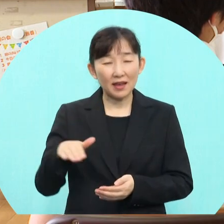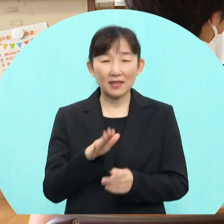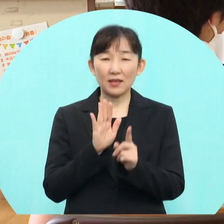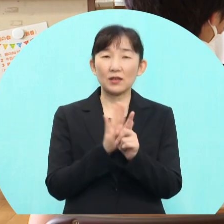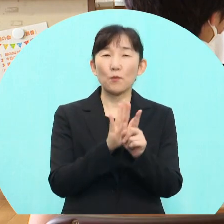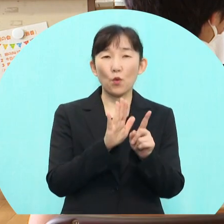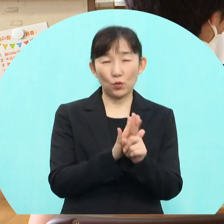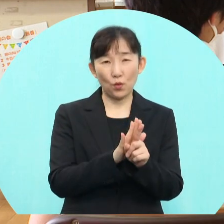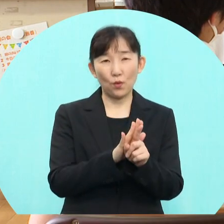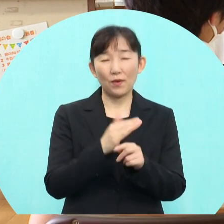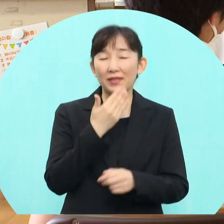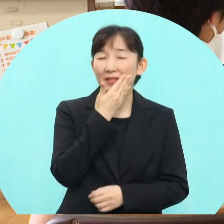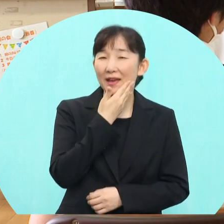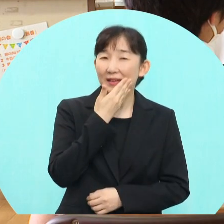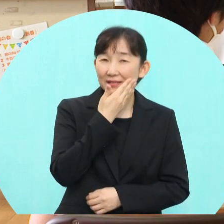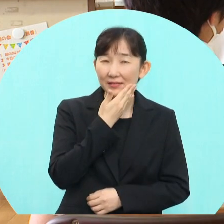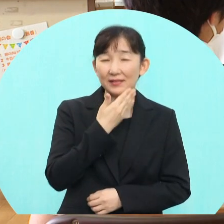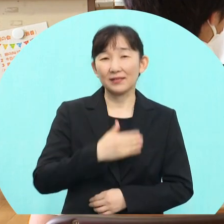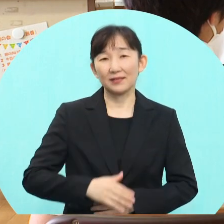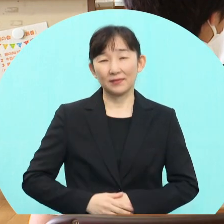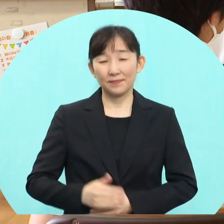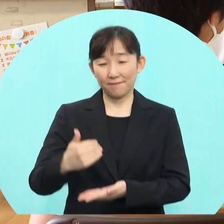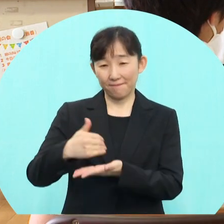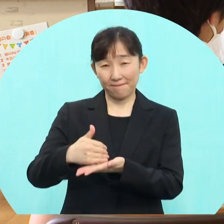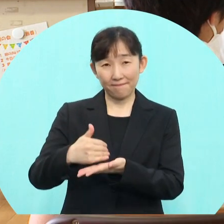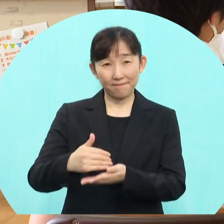をサポートすることが大事だと言います。